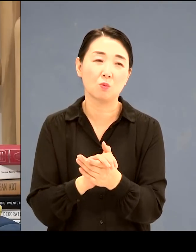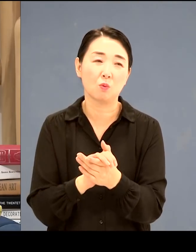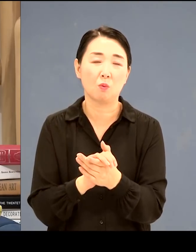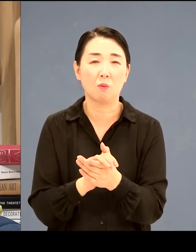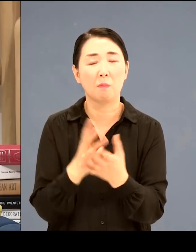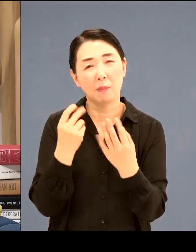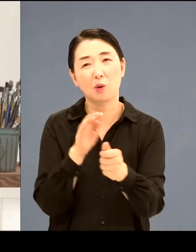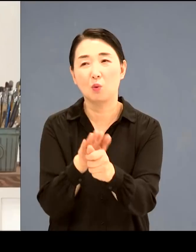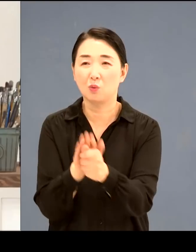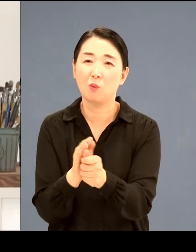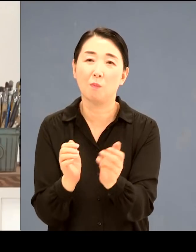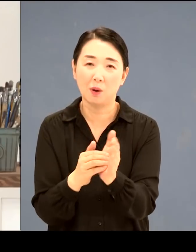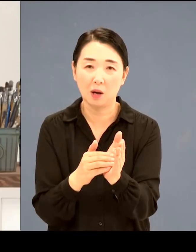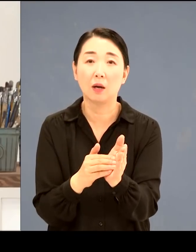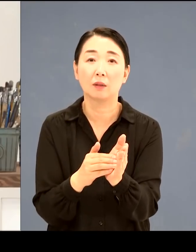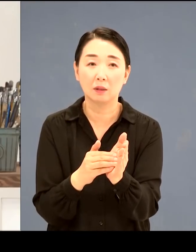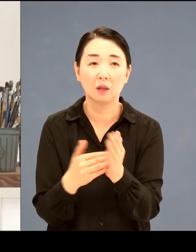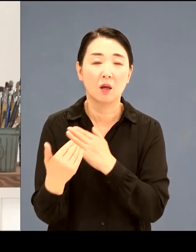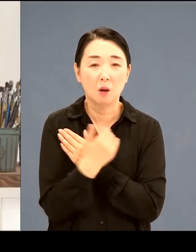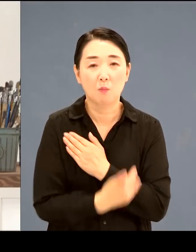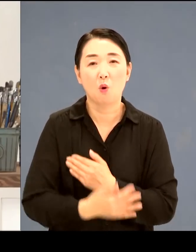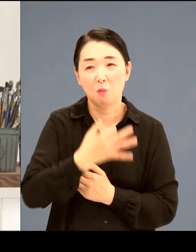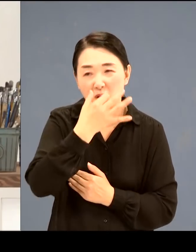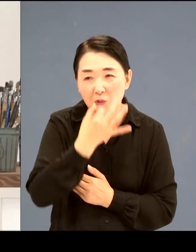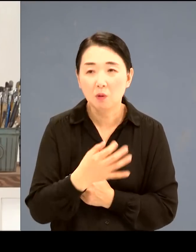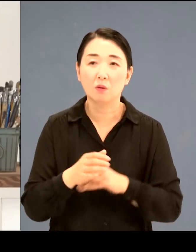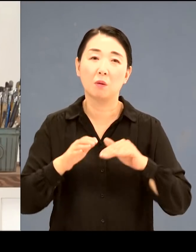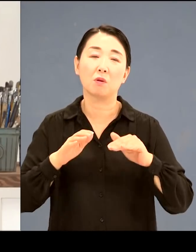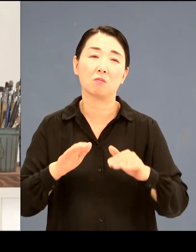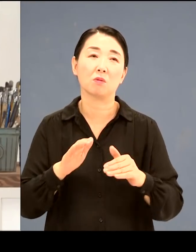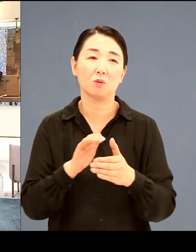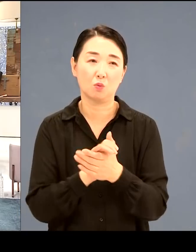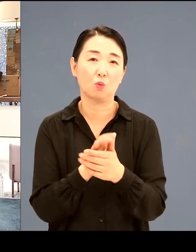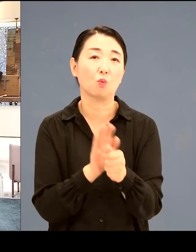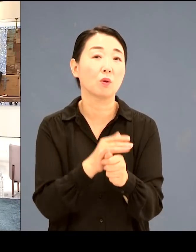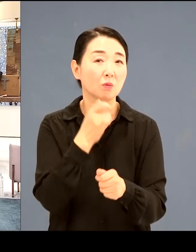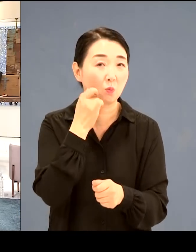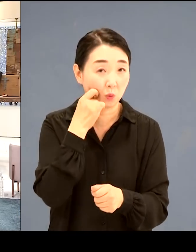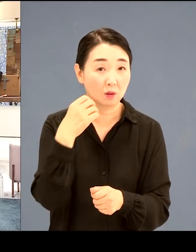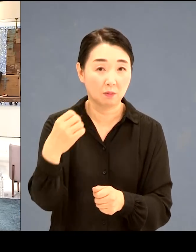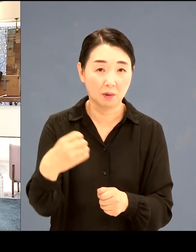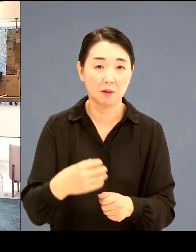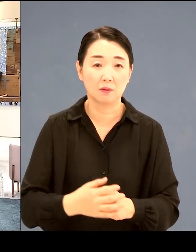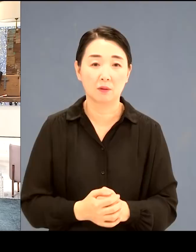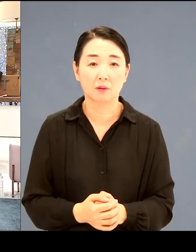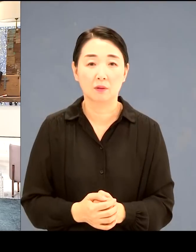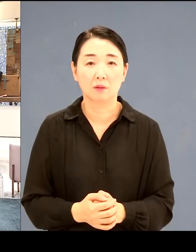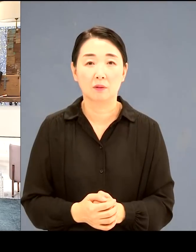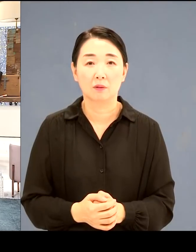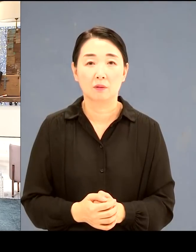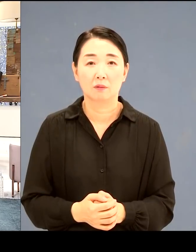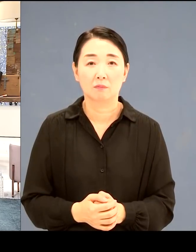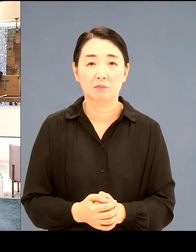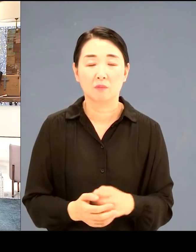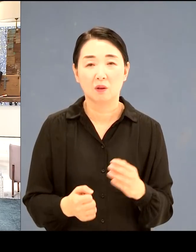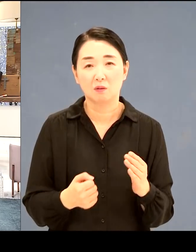너무 힘들어서 기도를 못 해주시겠다. 그렇게 돼서 이제 뒤로